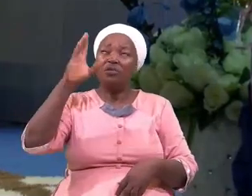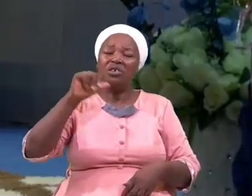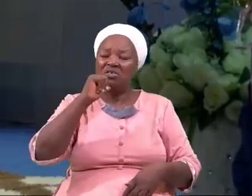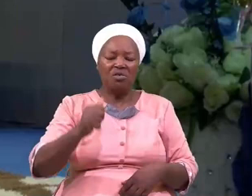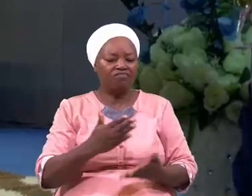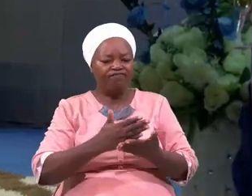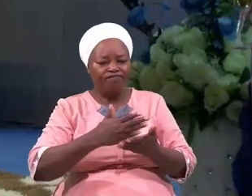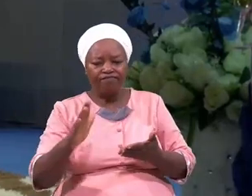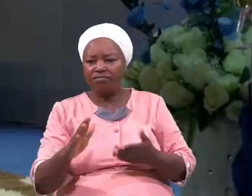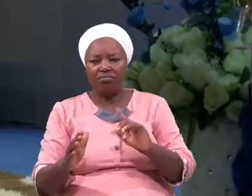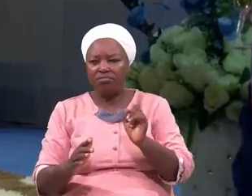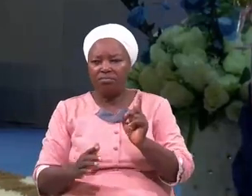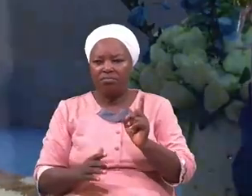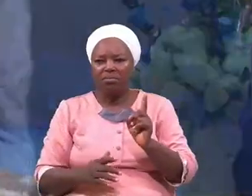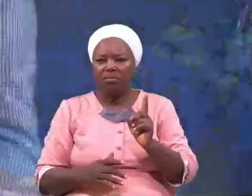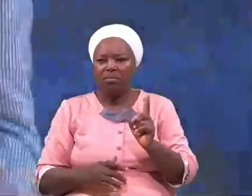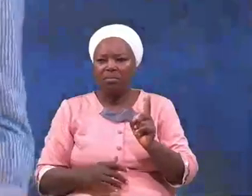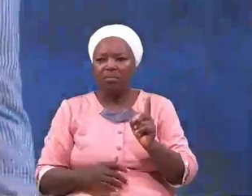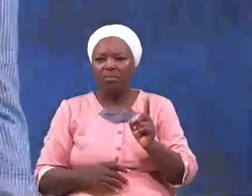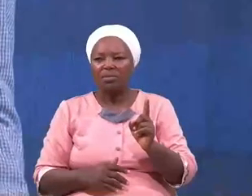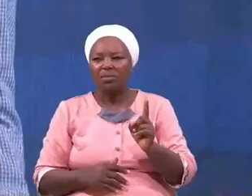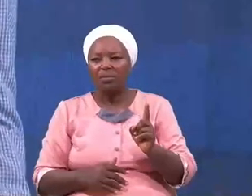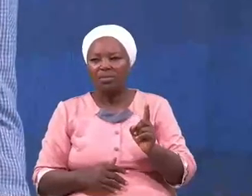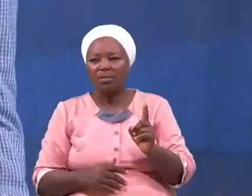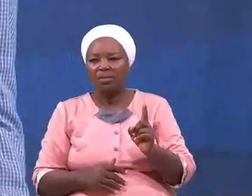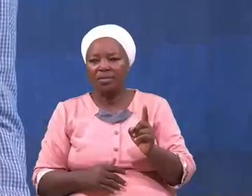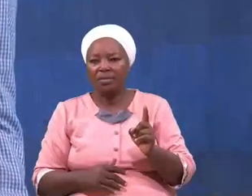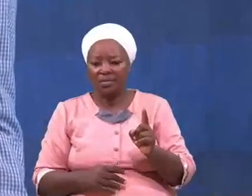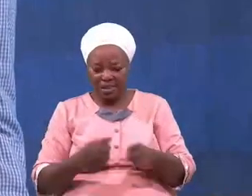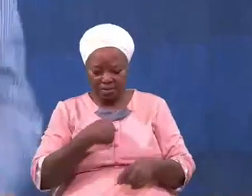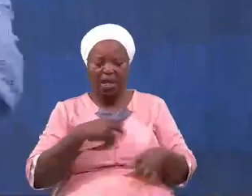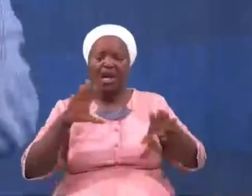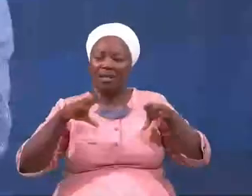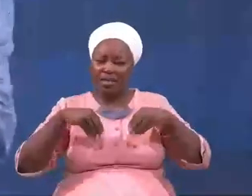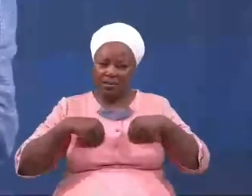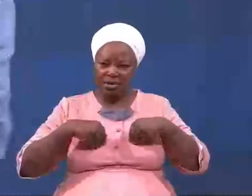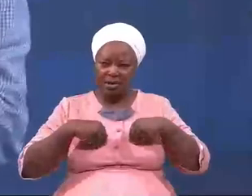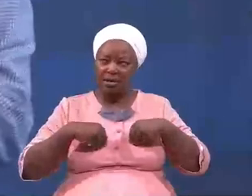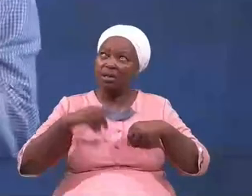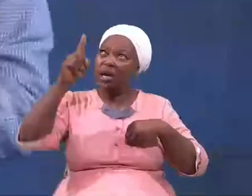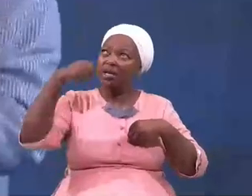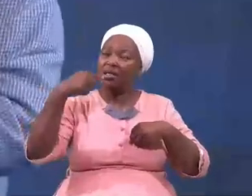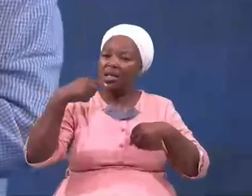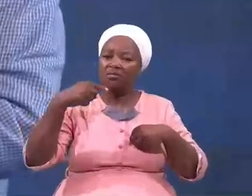Il a dit qu'il ne mettrait pas dehors celui qui vient à Christ. Je l'accepte.